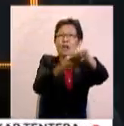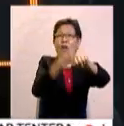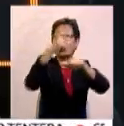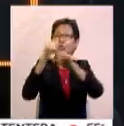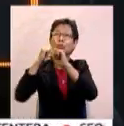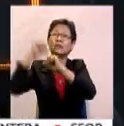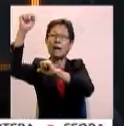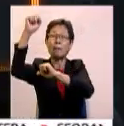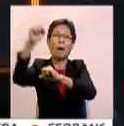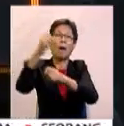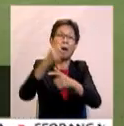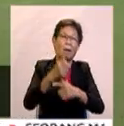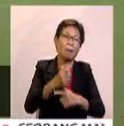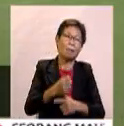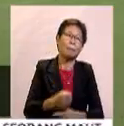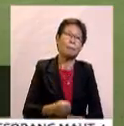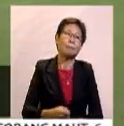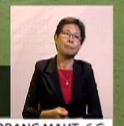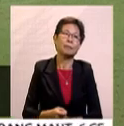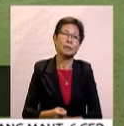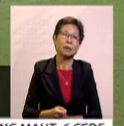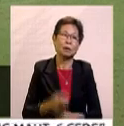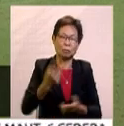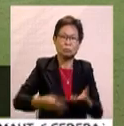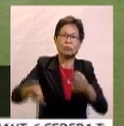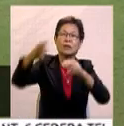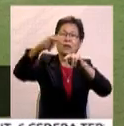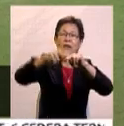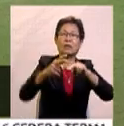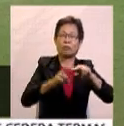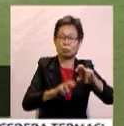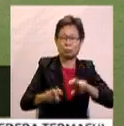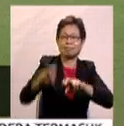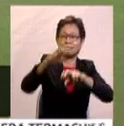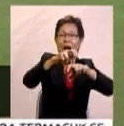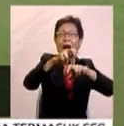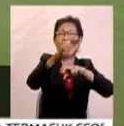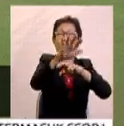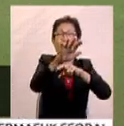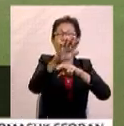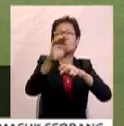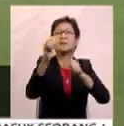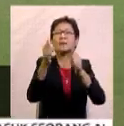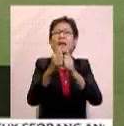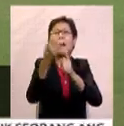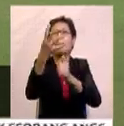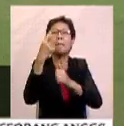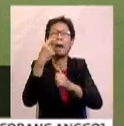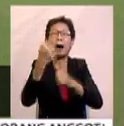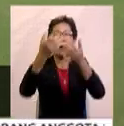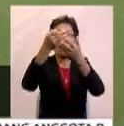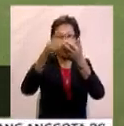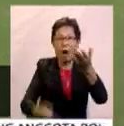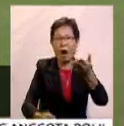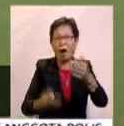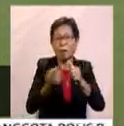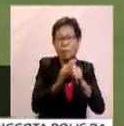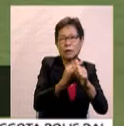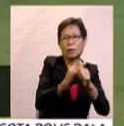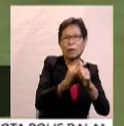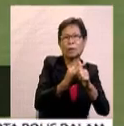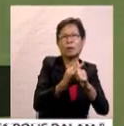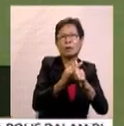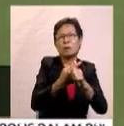Sabah Rhinos atau Tam Badau untuk naik ke tangga kelima liga dengan empat mata. Dan kekalahan pertama TFC 2